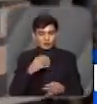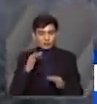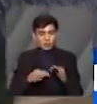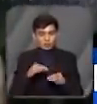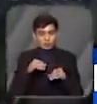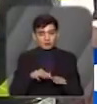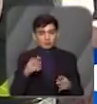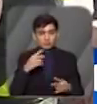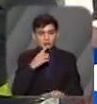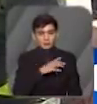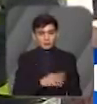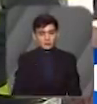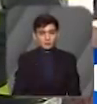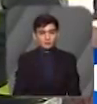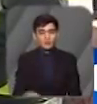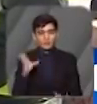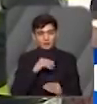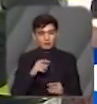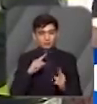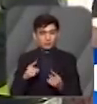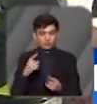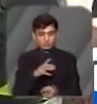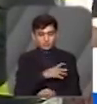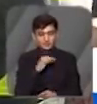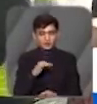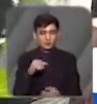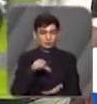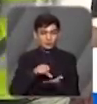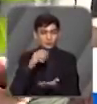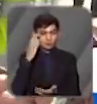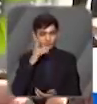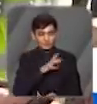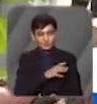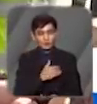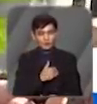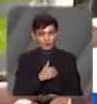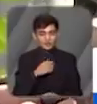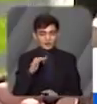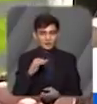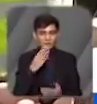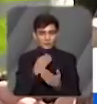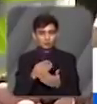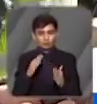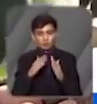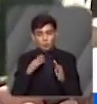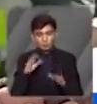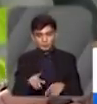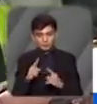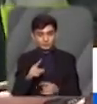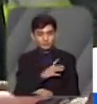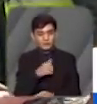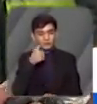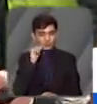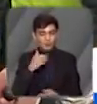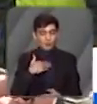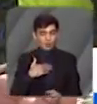керек деген пікірде. Заранее всех превентивно задержали. Белсенділердің барлығын митингке шықпай жатып үйлерінен ұстап алып кетті. Кеше менің де